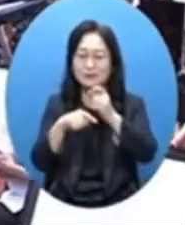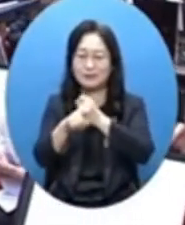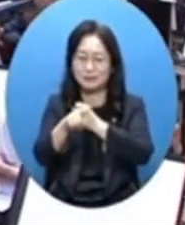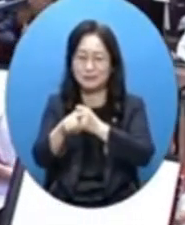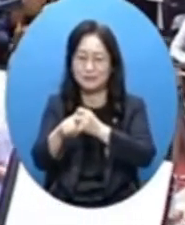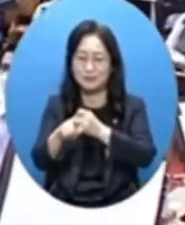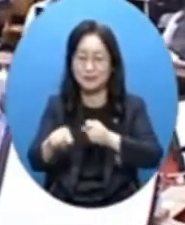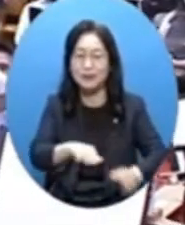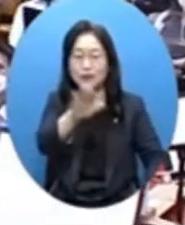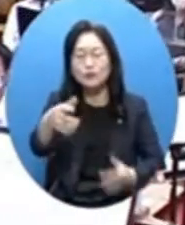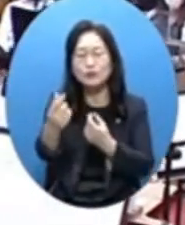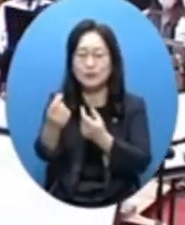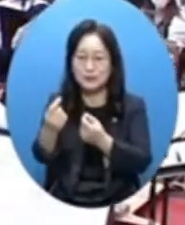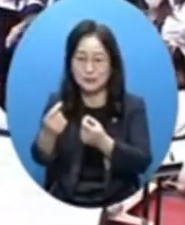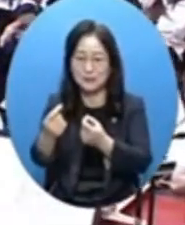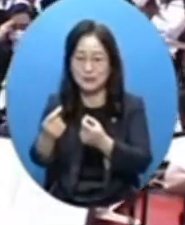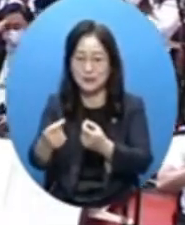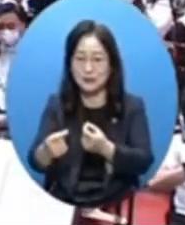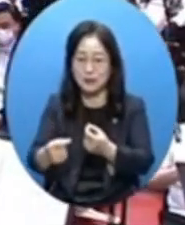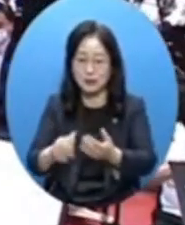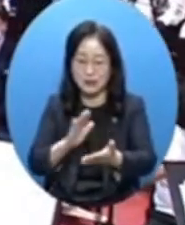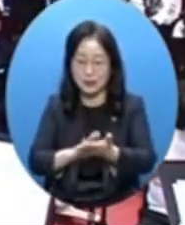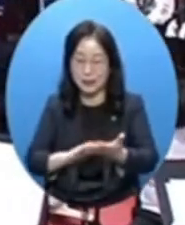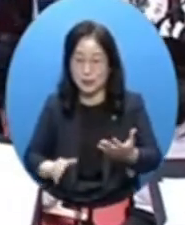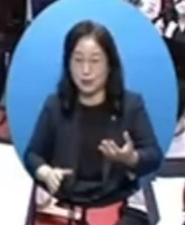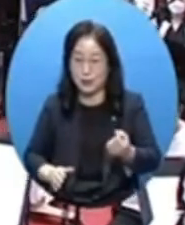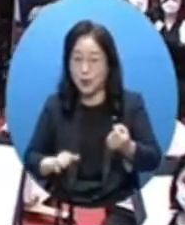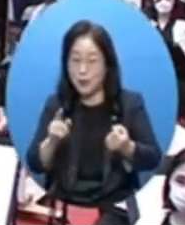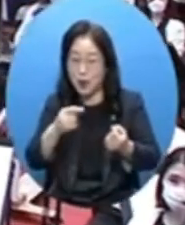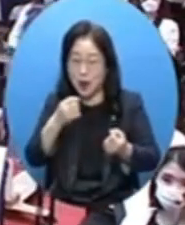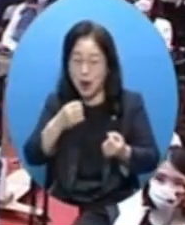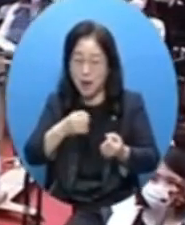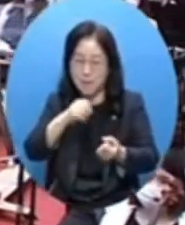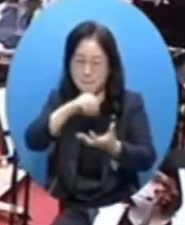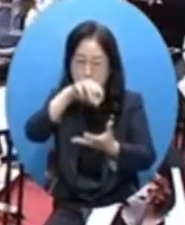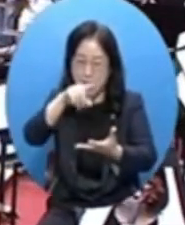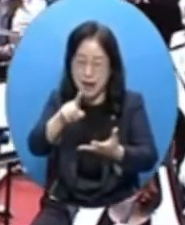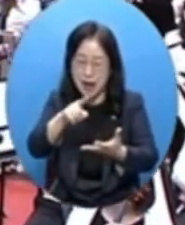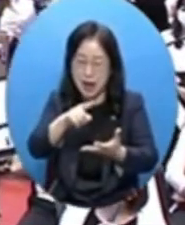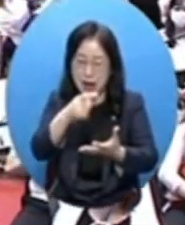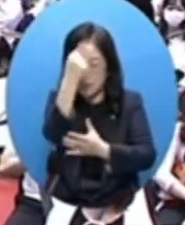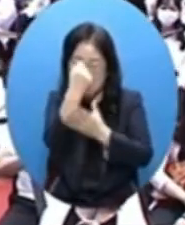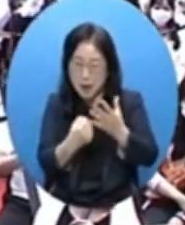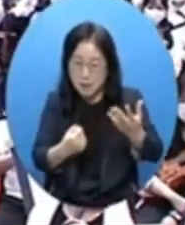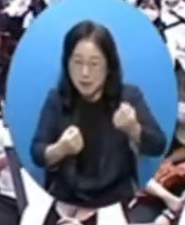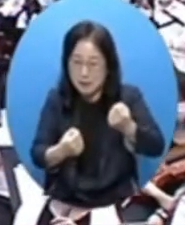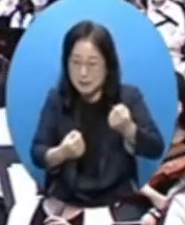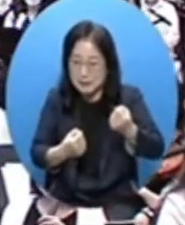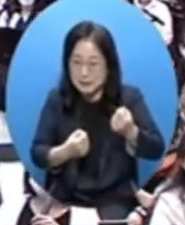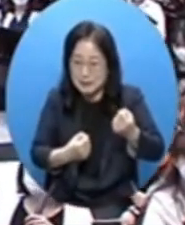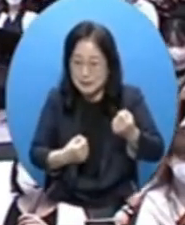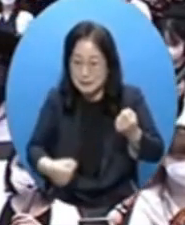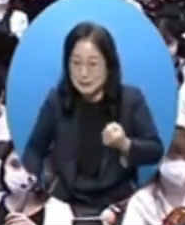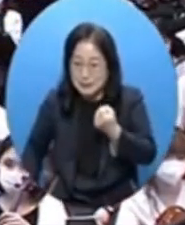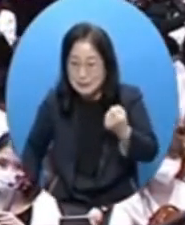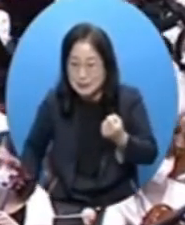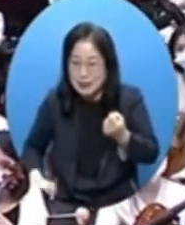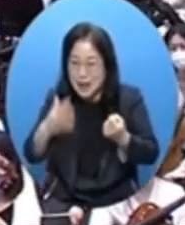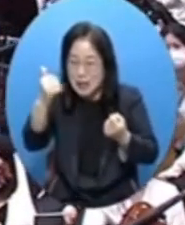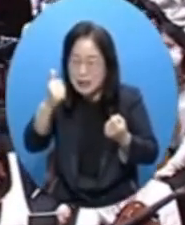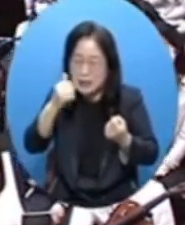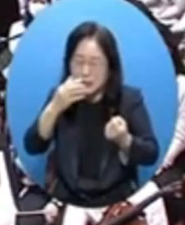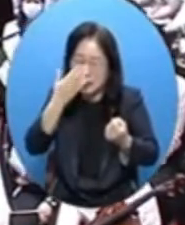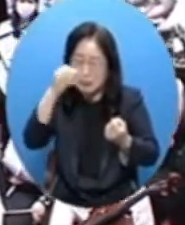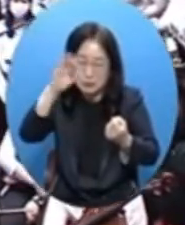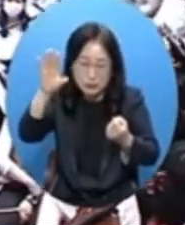우리 인생이 그렇습니다 손에 곰팡이가 쓴 빵 한쪽에 있더라도 그것이 사라지기 전까지 하나님께 돌아오지 않는다는